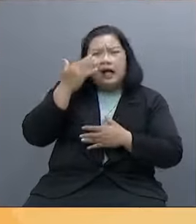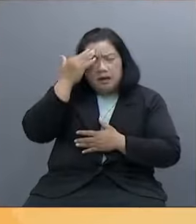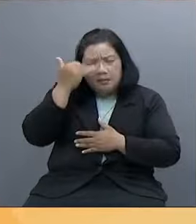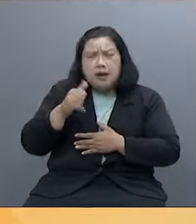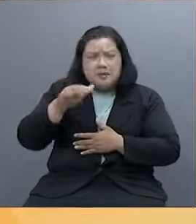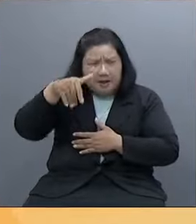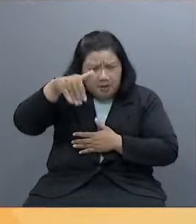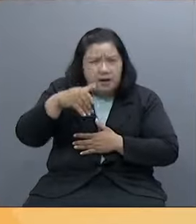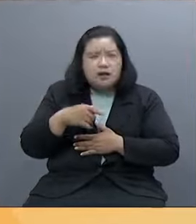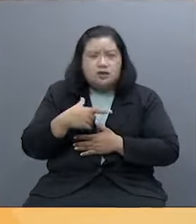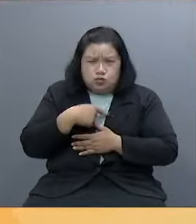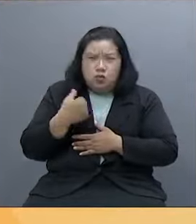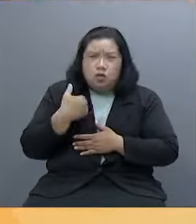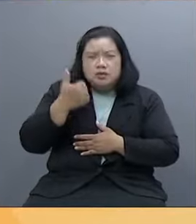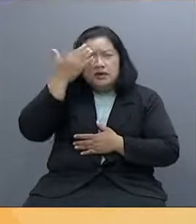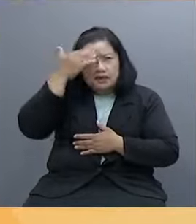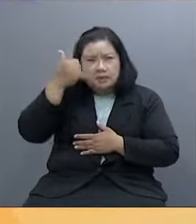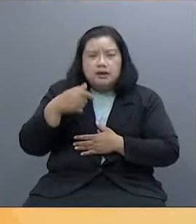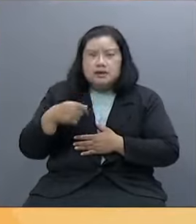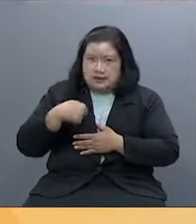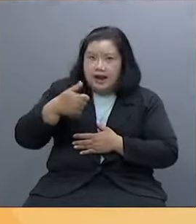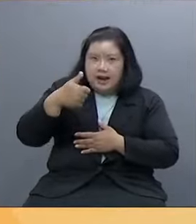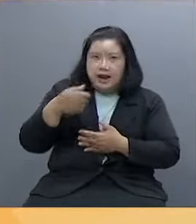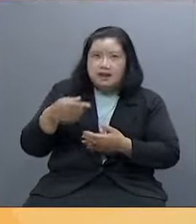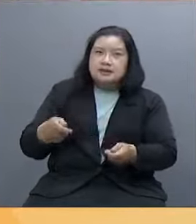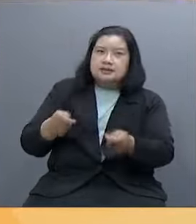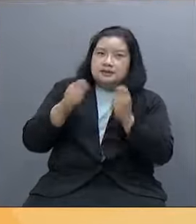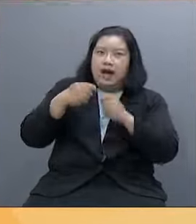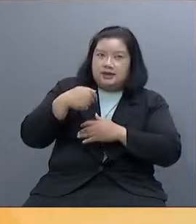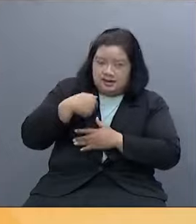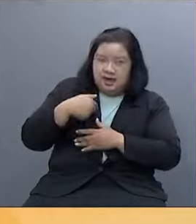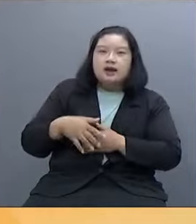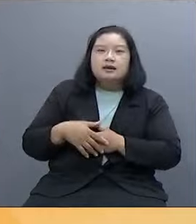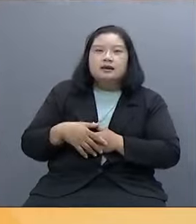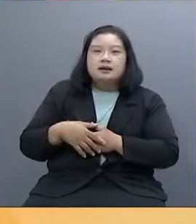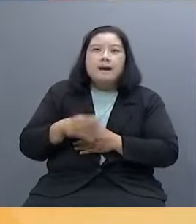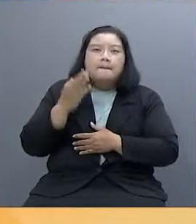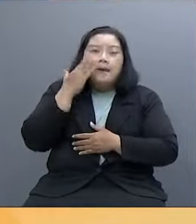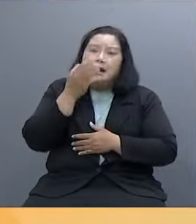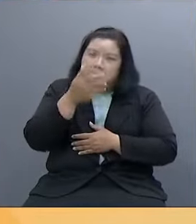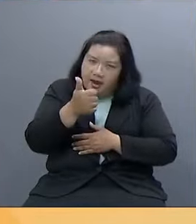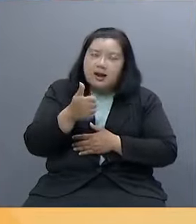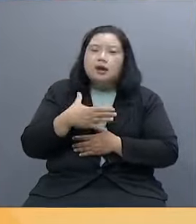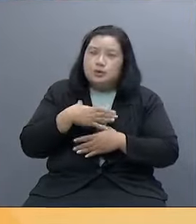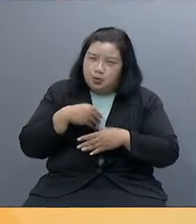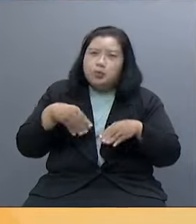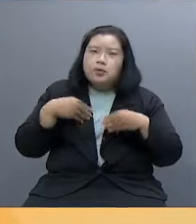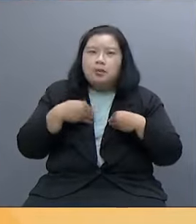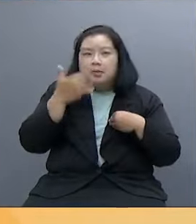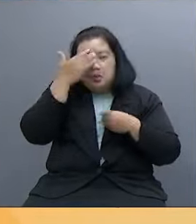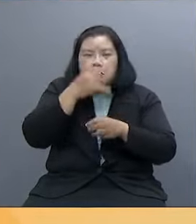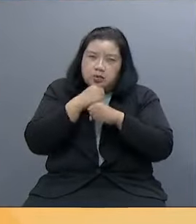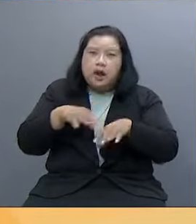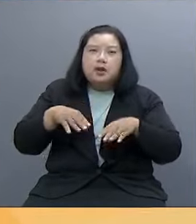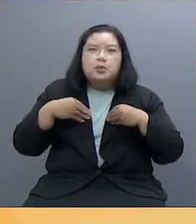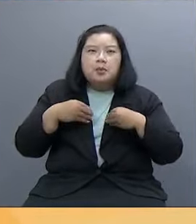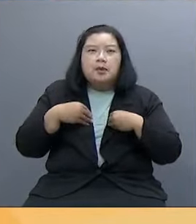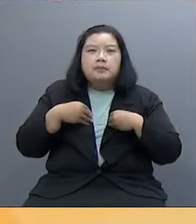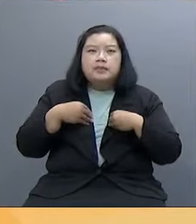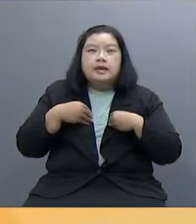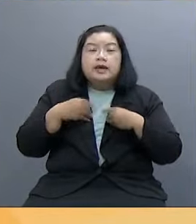น้ำเหมือนกันสาดได้ปะแป้งได้แบบกำลังน่ารักแต่เชื่อไหมคุณผู้ชมอย่างเทศกาลสงกรานต์เนี่ยคือสิ่งนึงที่เราคิดถึงคือการกลับไปหาค